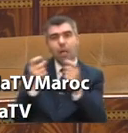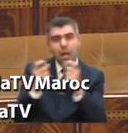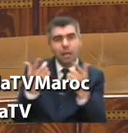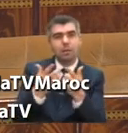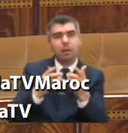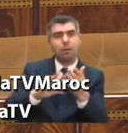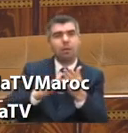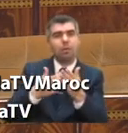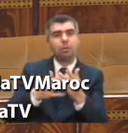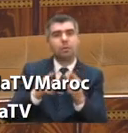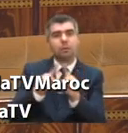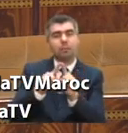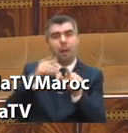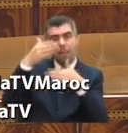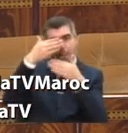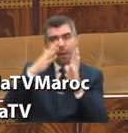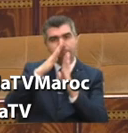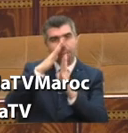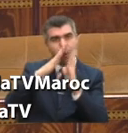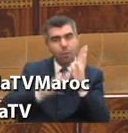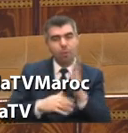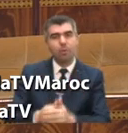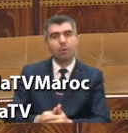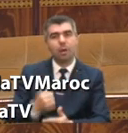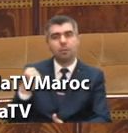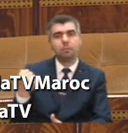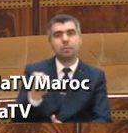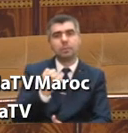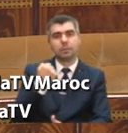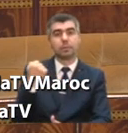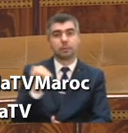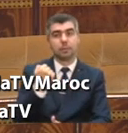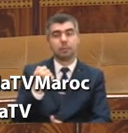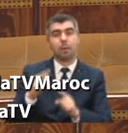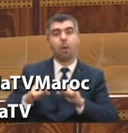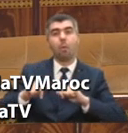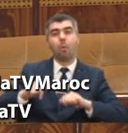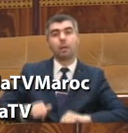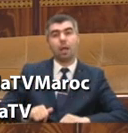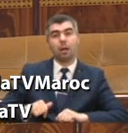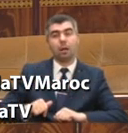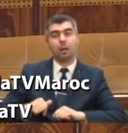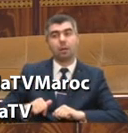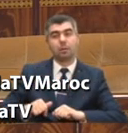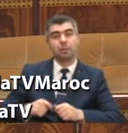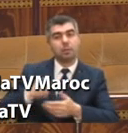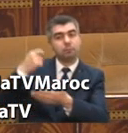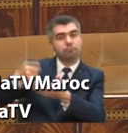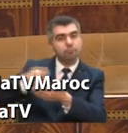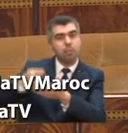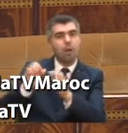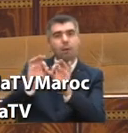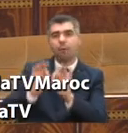والمقاولات المغربية فهي تعاني بتأخر الأداءات ورغم دورية وزير الاقتصاد المالية في هذا